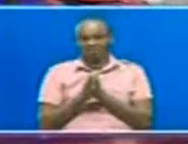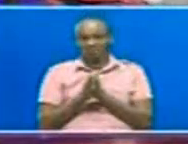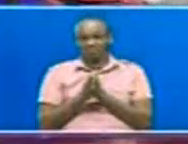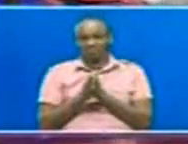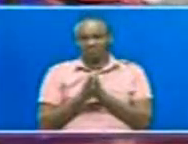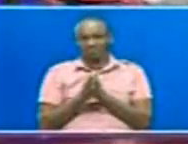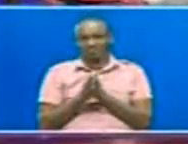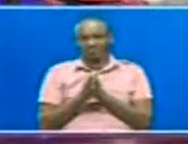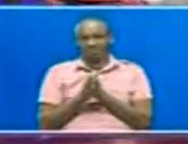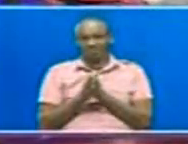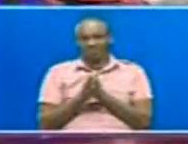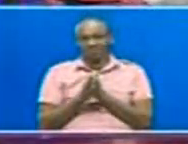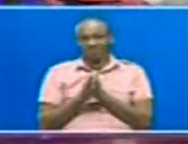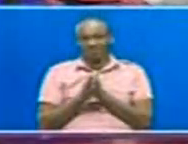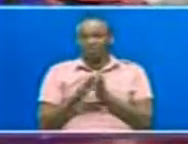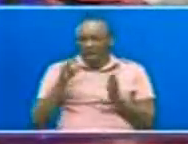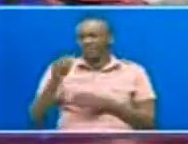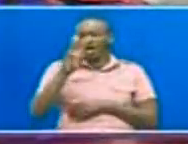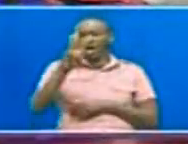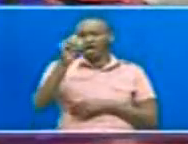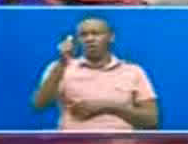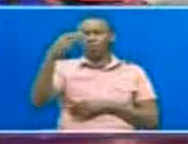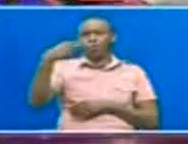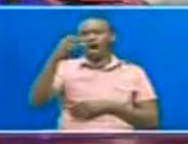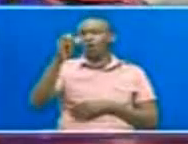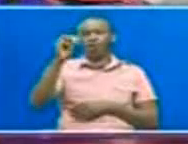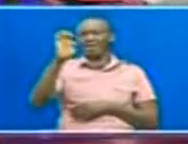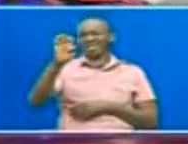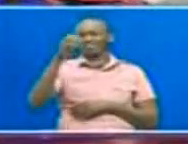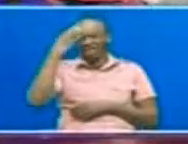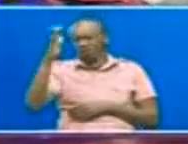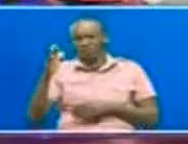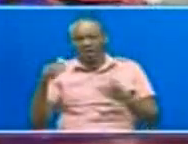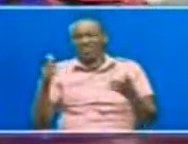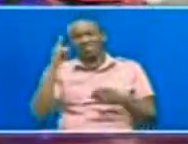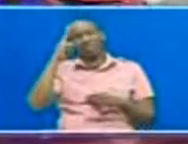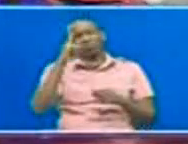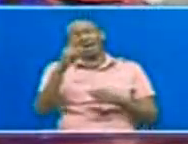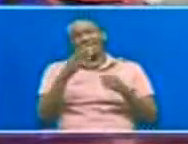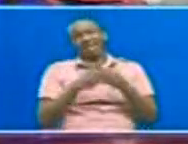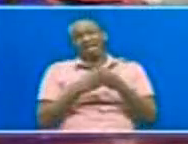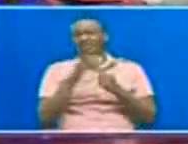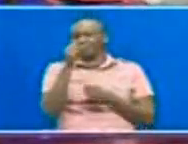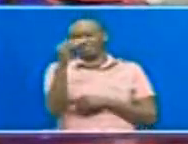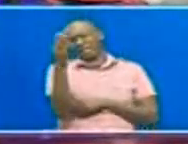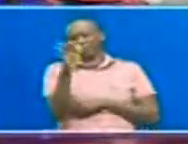Okay. Kulikuwa na wengine walikuwa naitwa Wahome. Sijui walienda wapi. Miaka ya